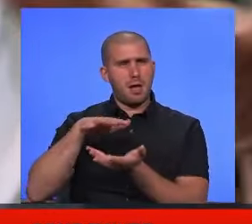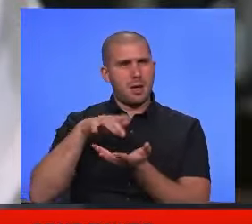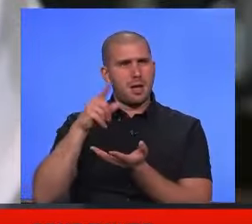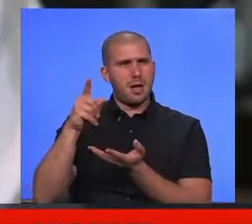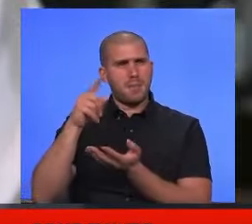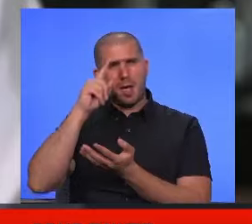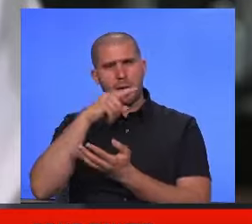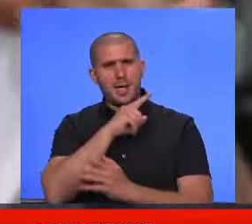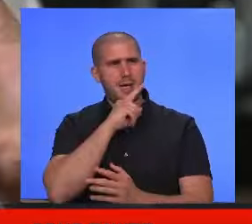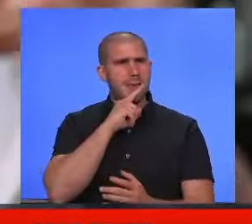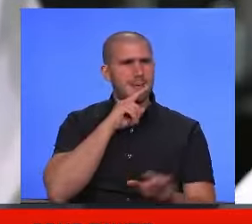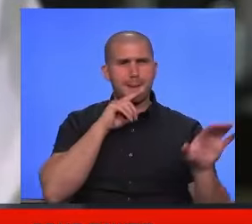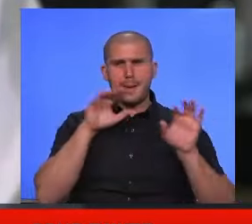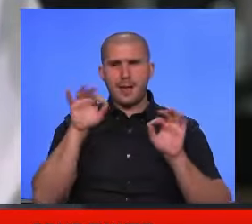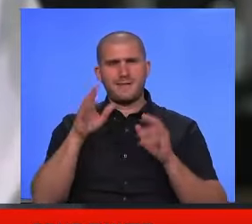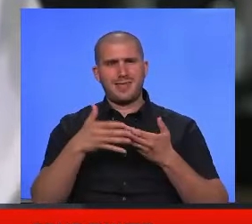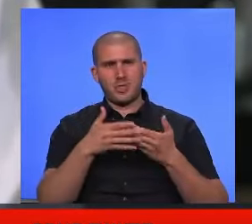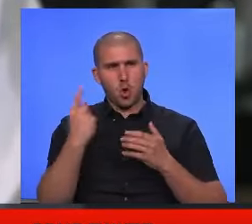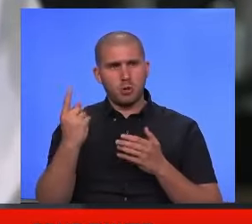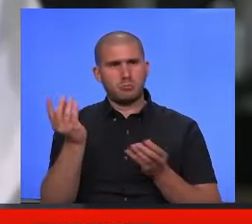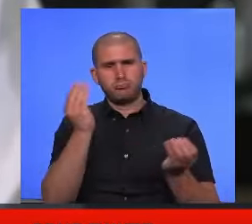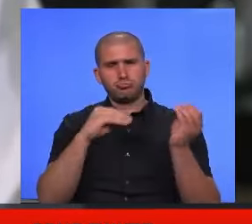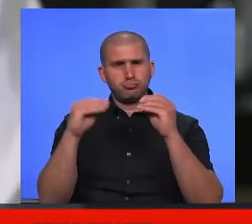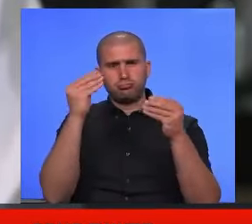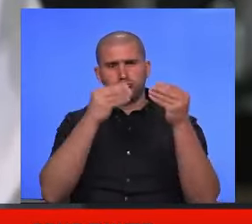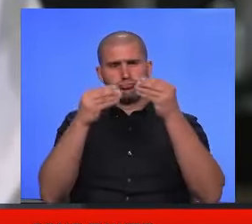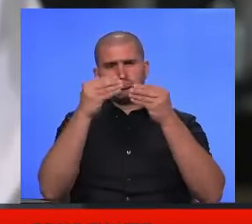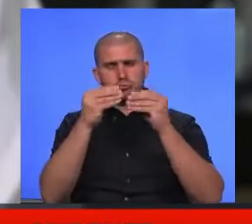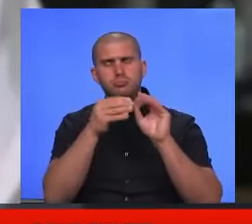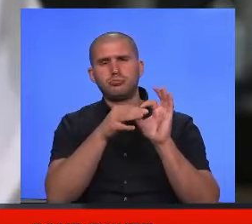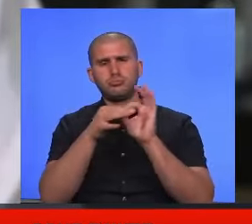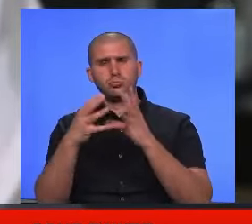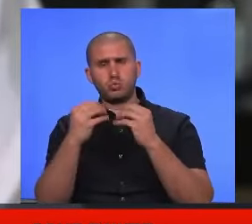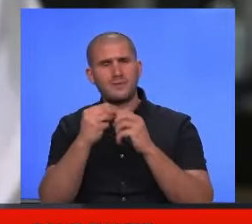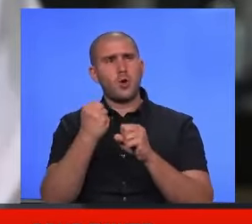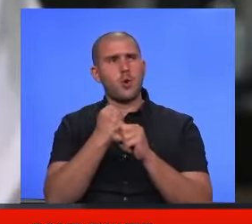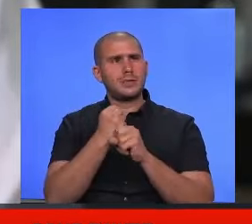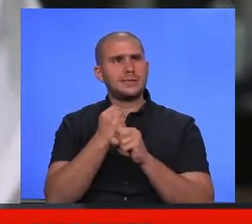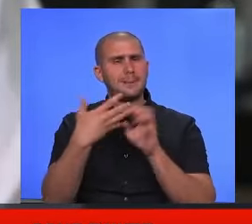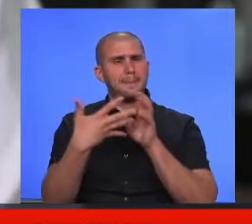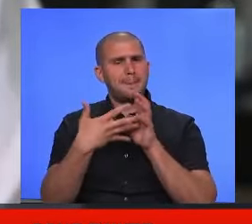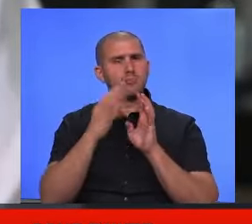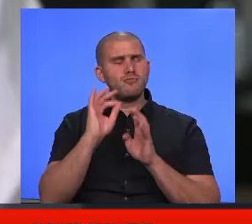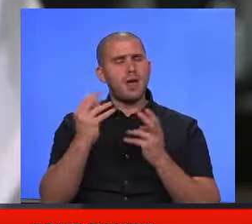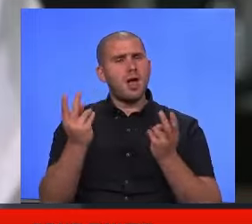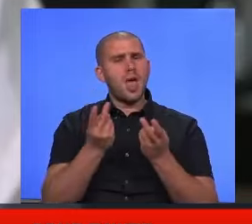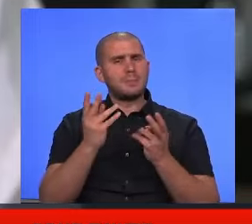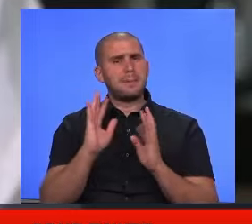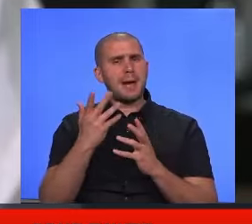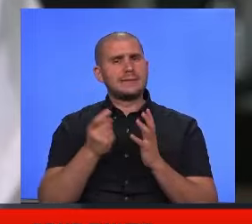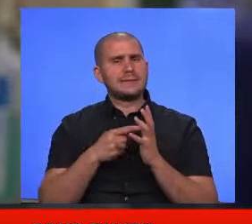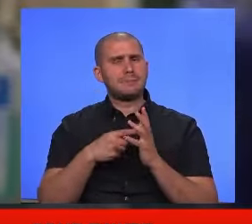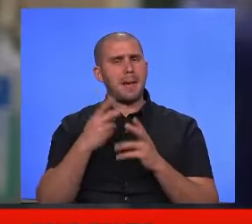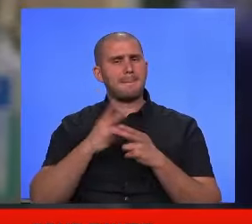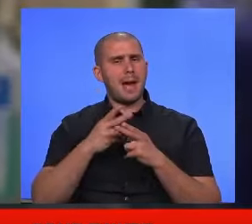מהאבא, האימא והילוד, מרכיבים מזה מודל של משפחה, ועושים אנליזה כדי לחפש מה גורם למחלה